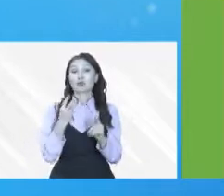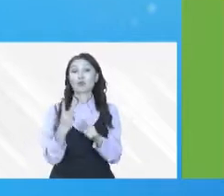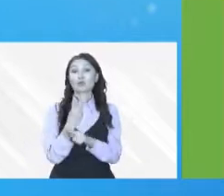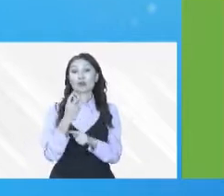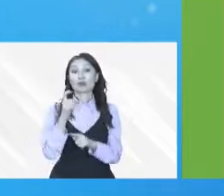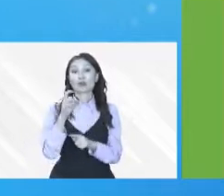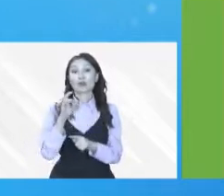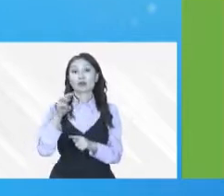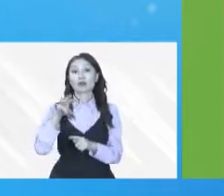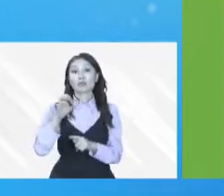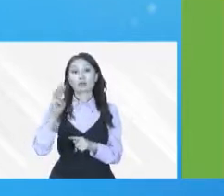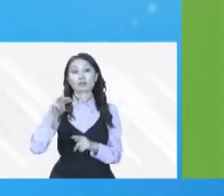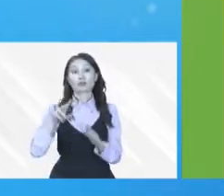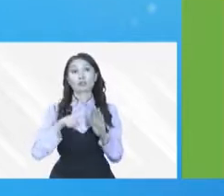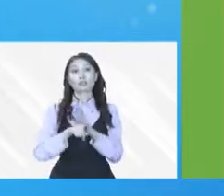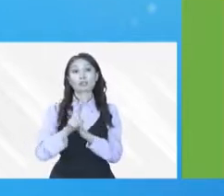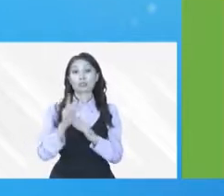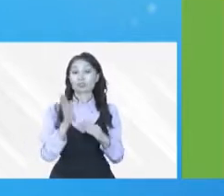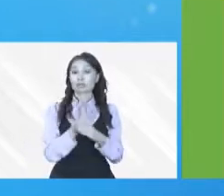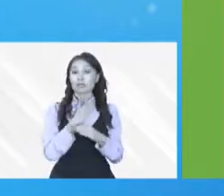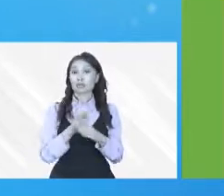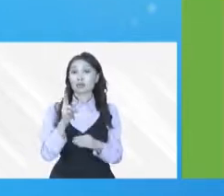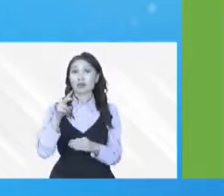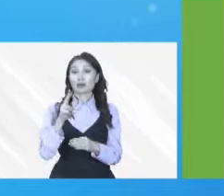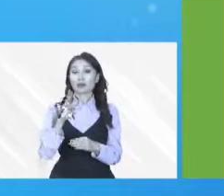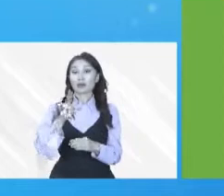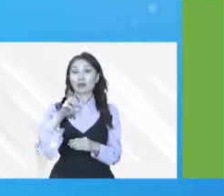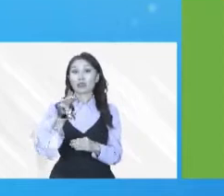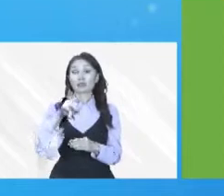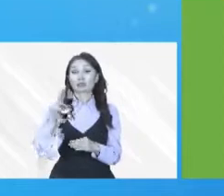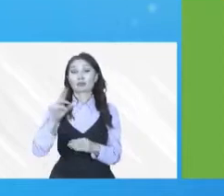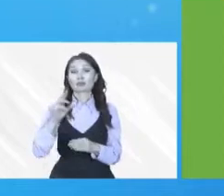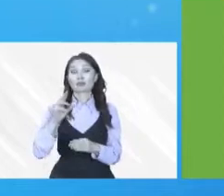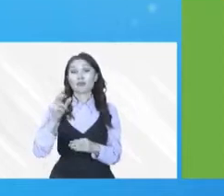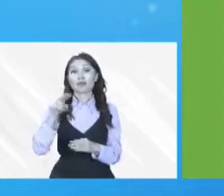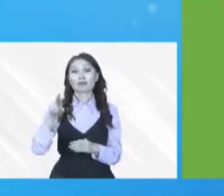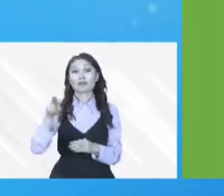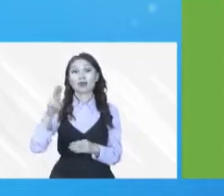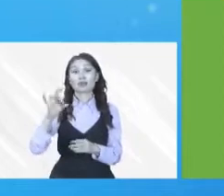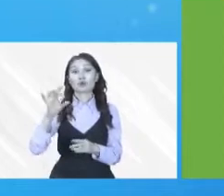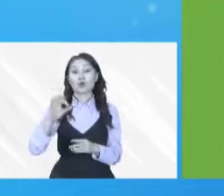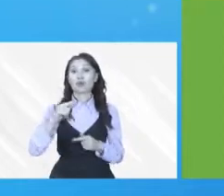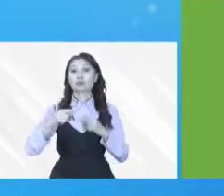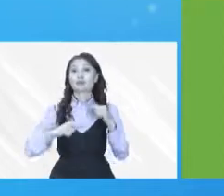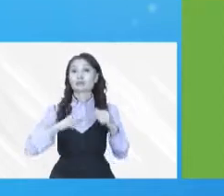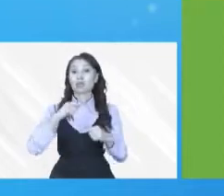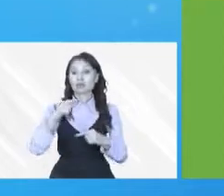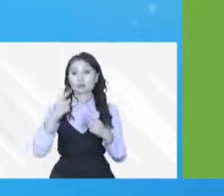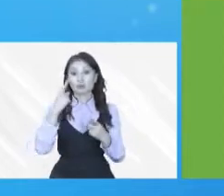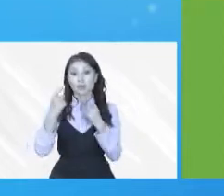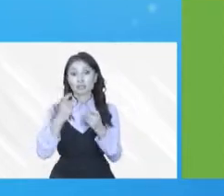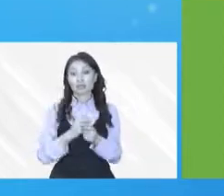удвоения хромосом, начинается деление клеточного ядра, при котором наследственный